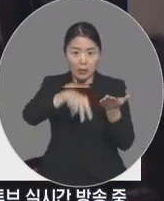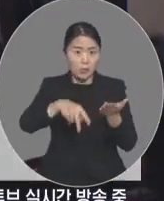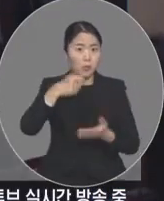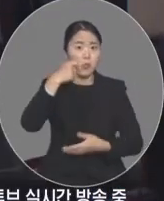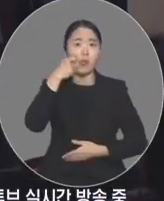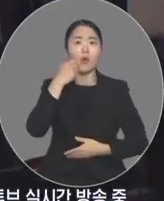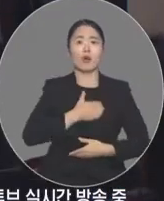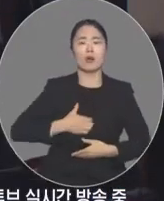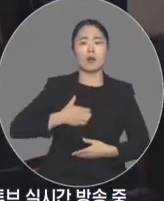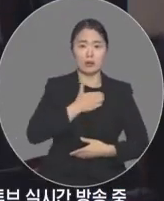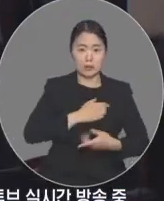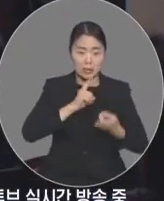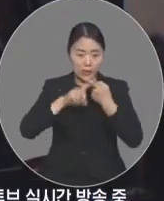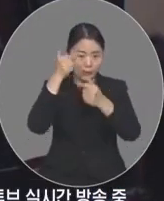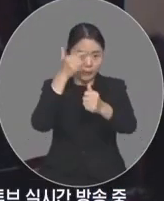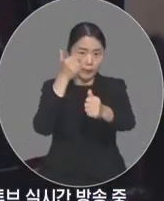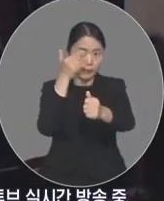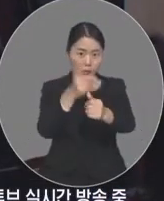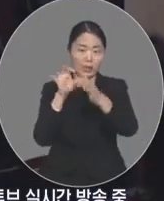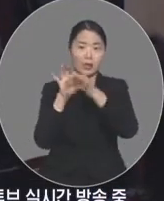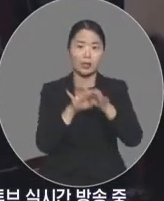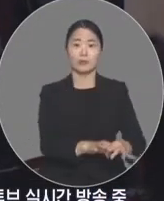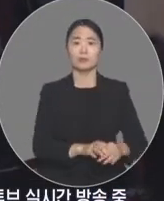앞섰고 관련 질문이 쏟아졌습니다.